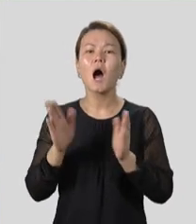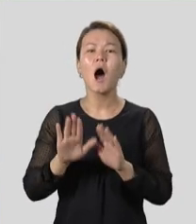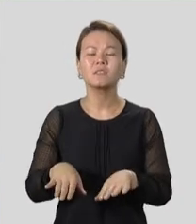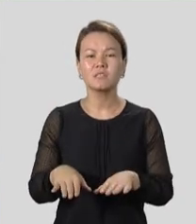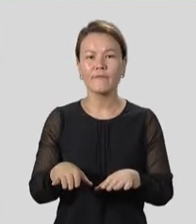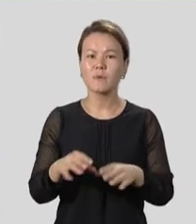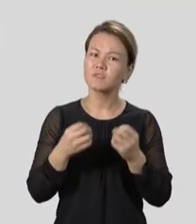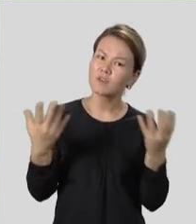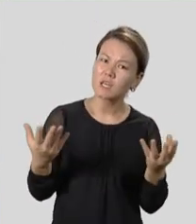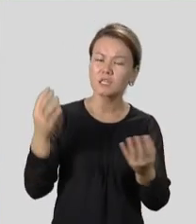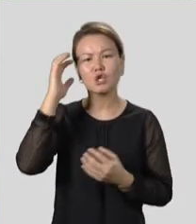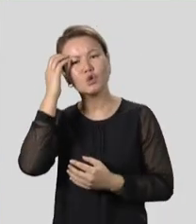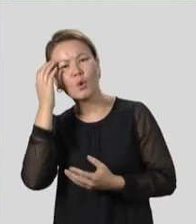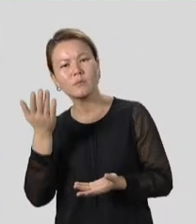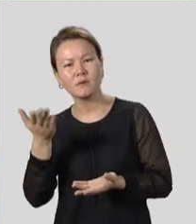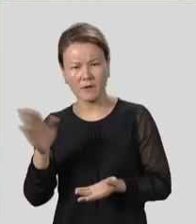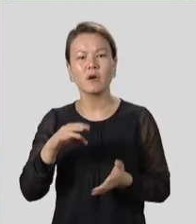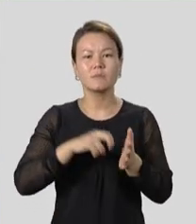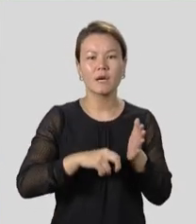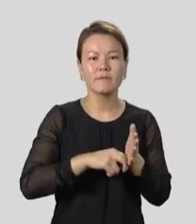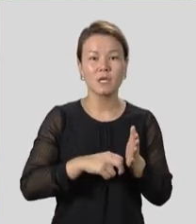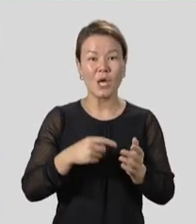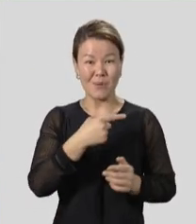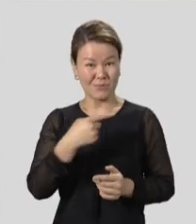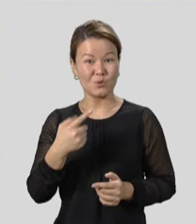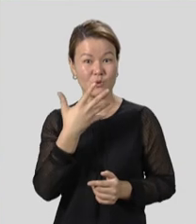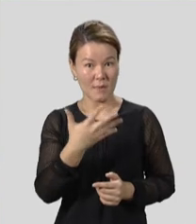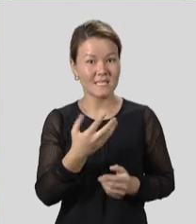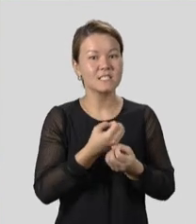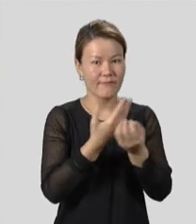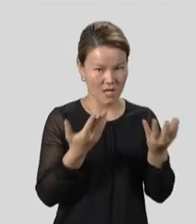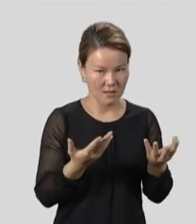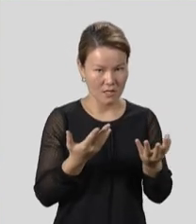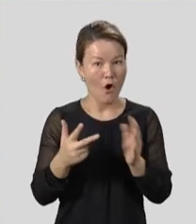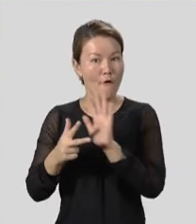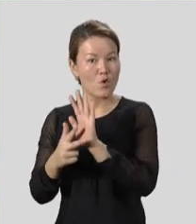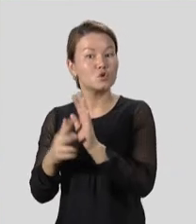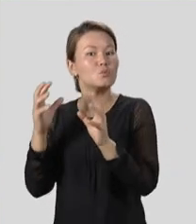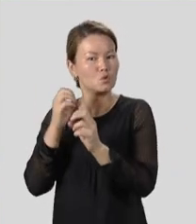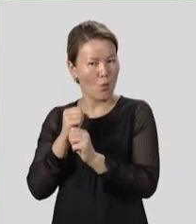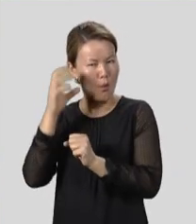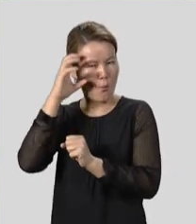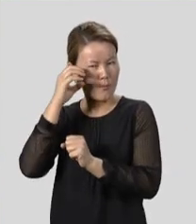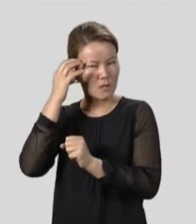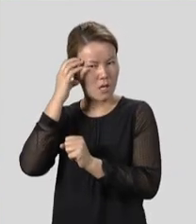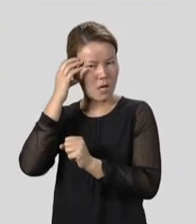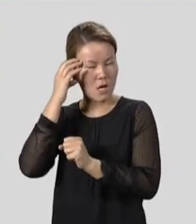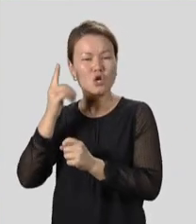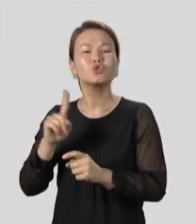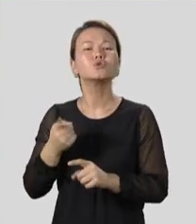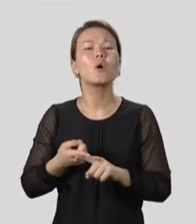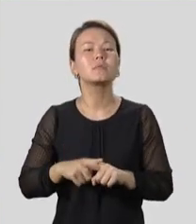темной? Проверим. Минус 5 светлое, 8 темное. Что